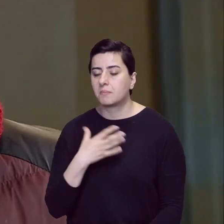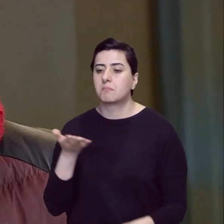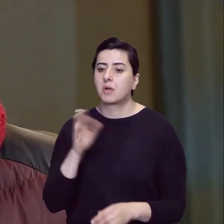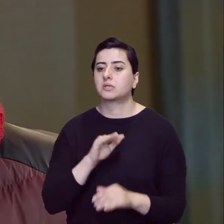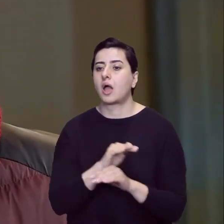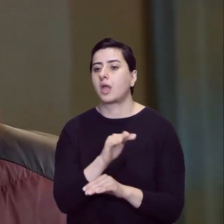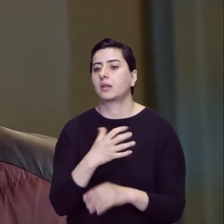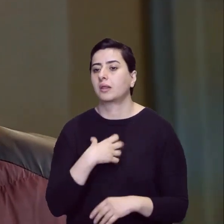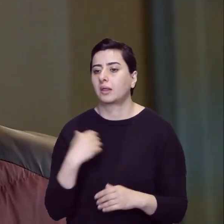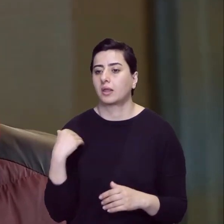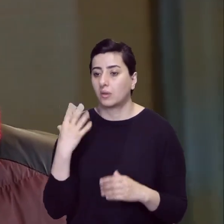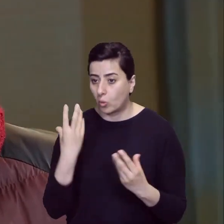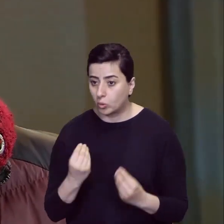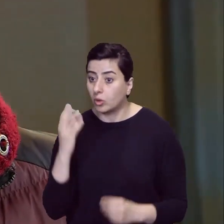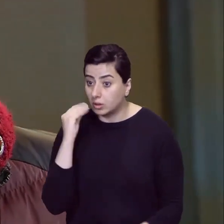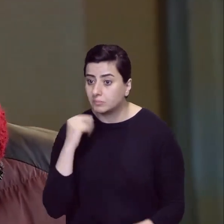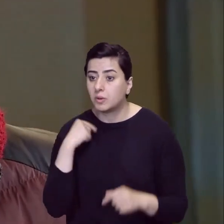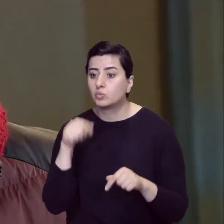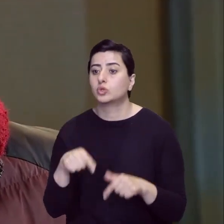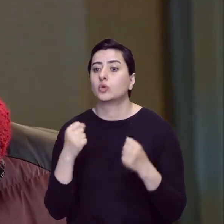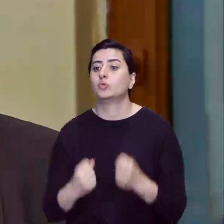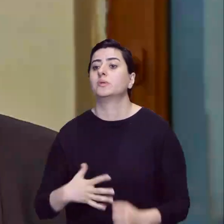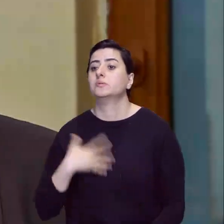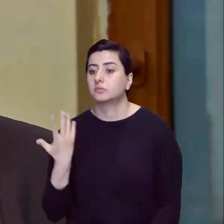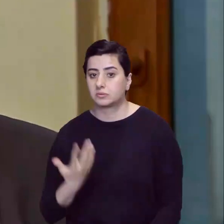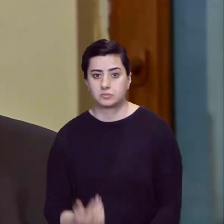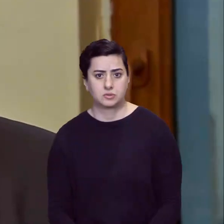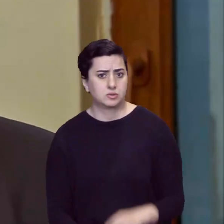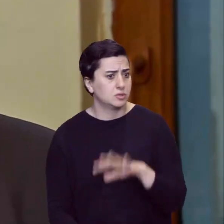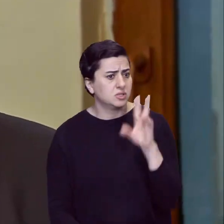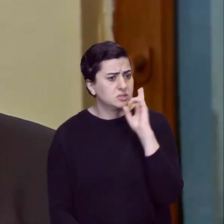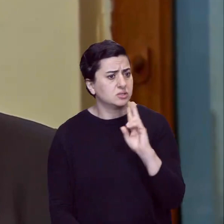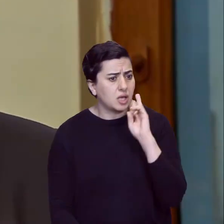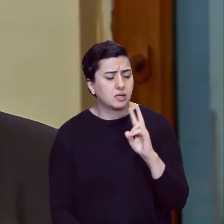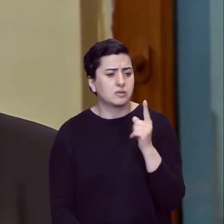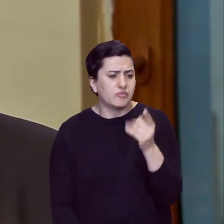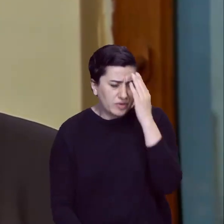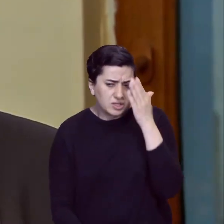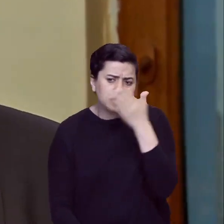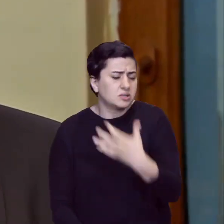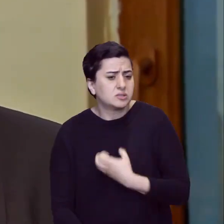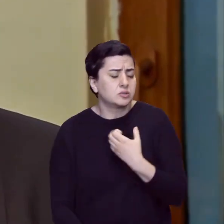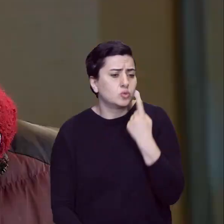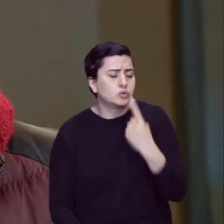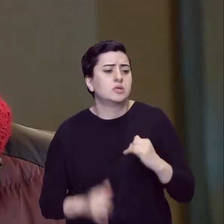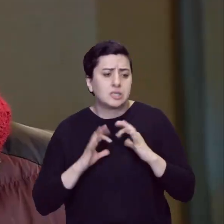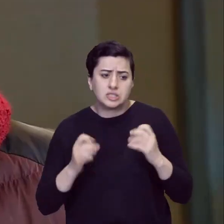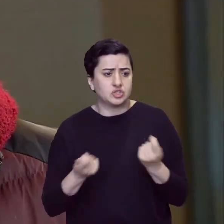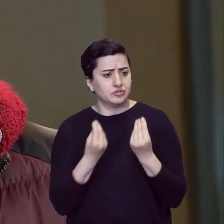bir hayat kurdum artık. Bunu kabullen, burada olmak istemiyorum. Varlık içinde yokluk çekmene dayanamıyorum. İşlerin başına